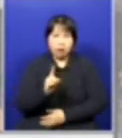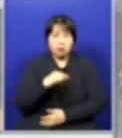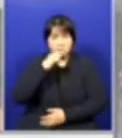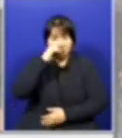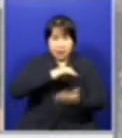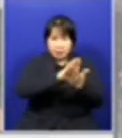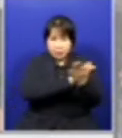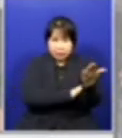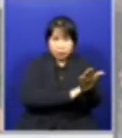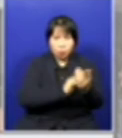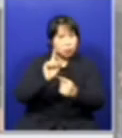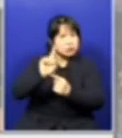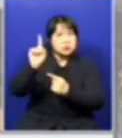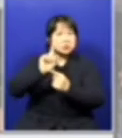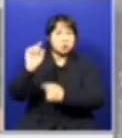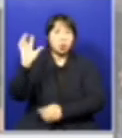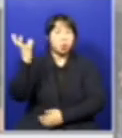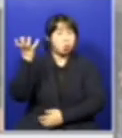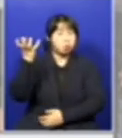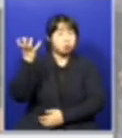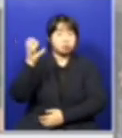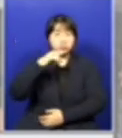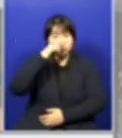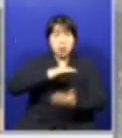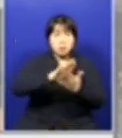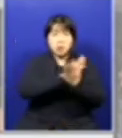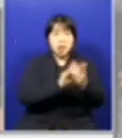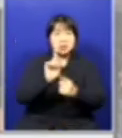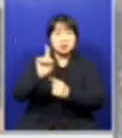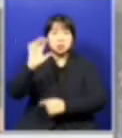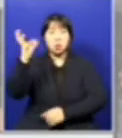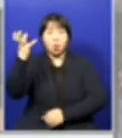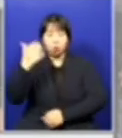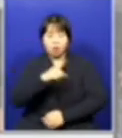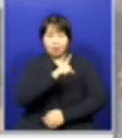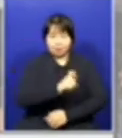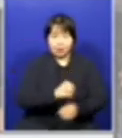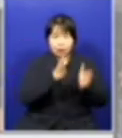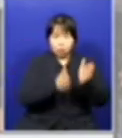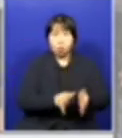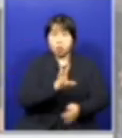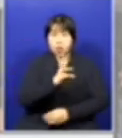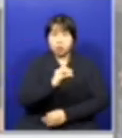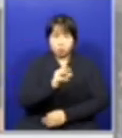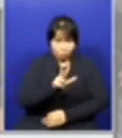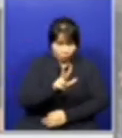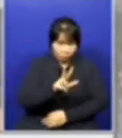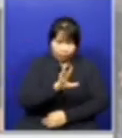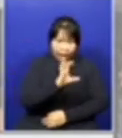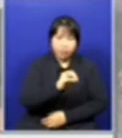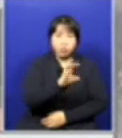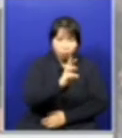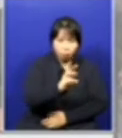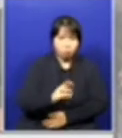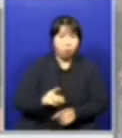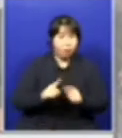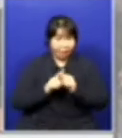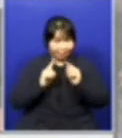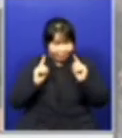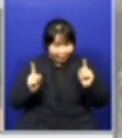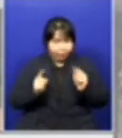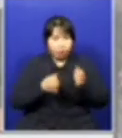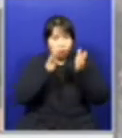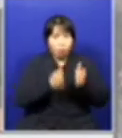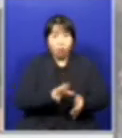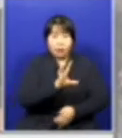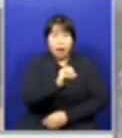ทยอันดับหนึ่งของโลกอะมีตายแค่56คนแต่ท่านประธานครับ56คน